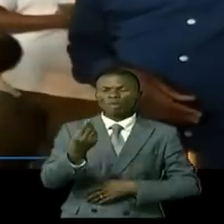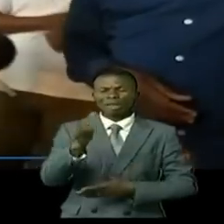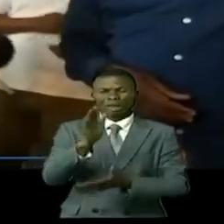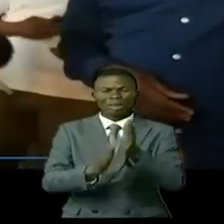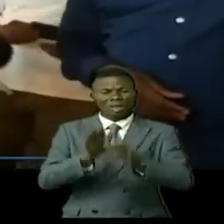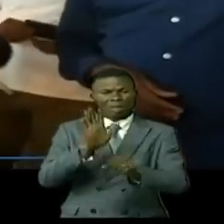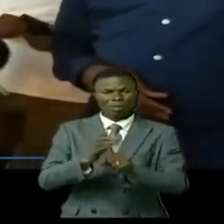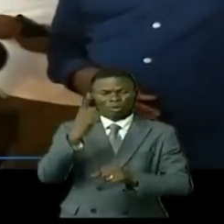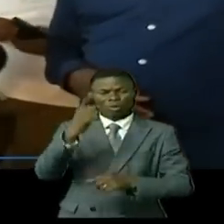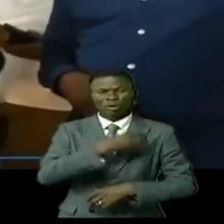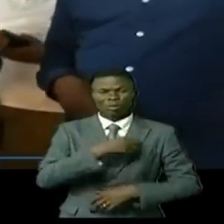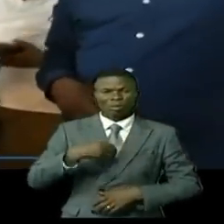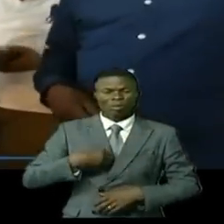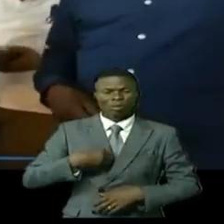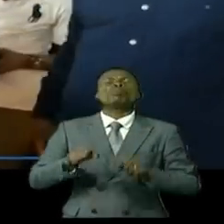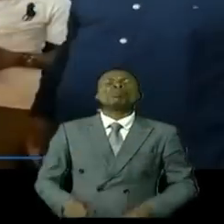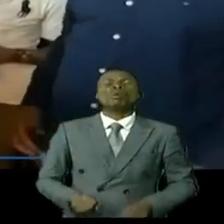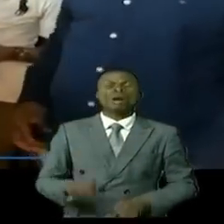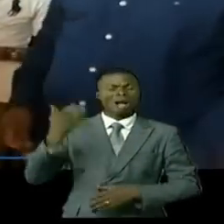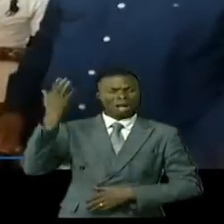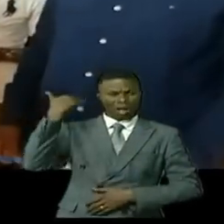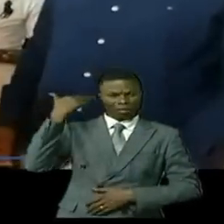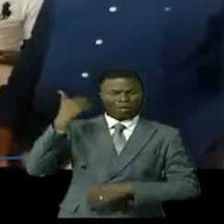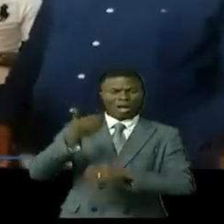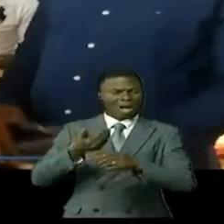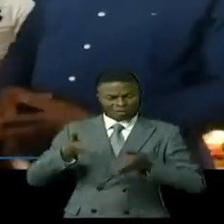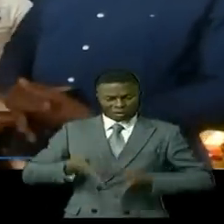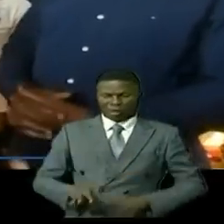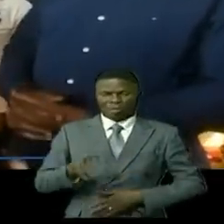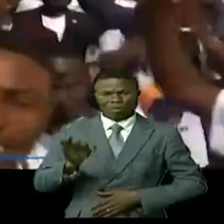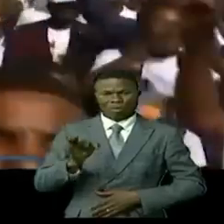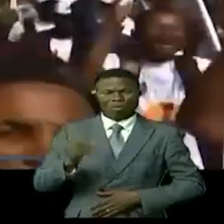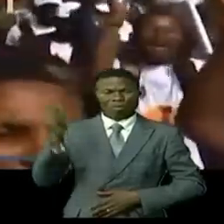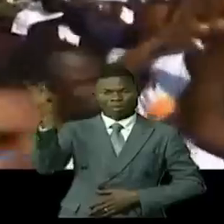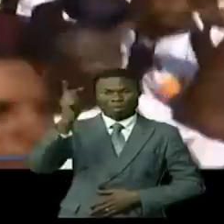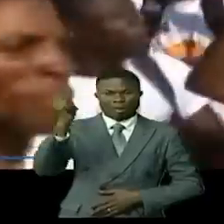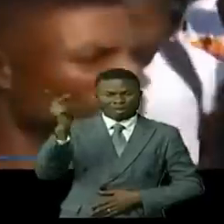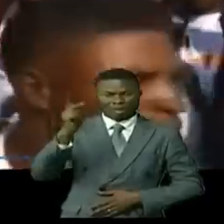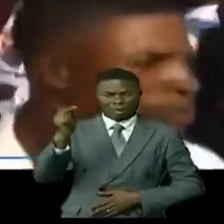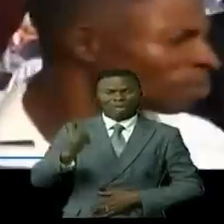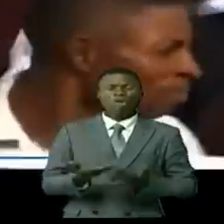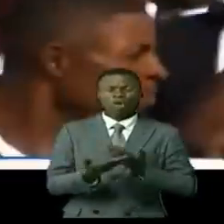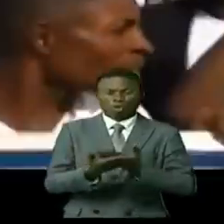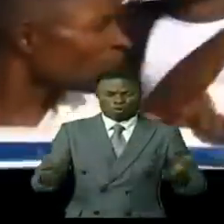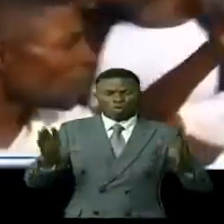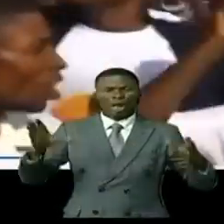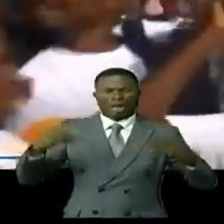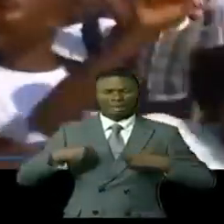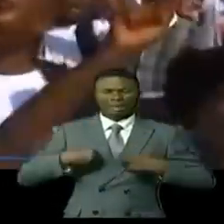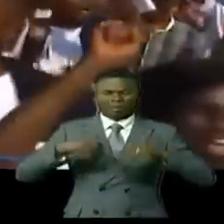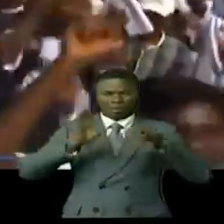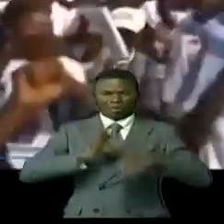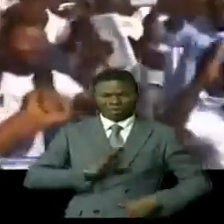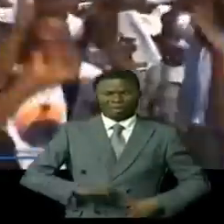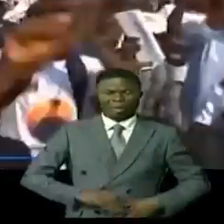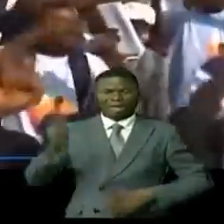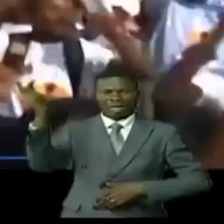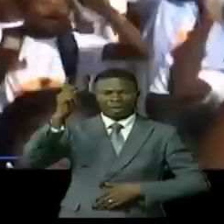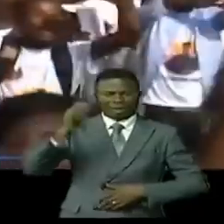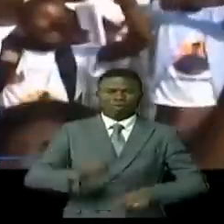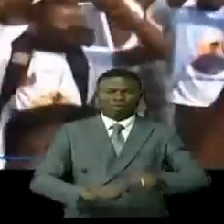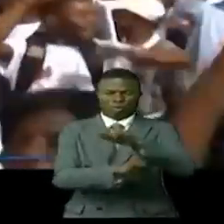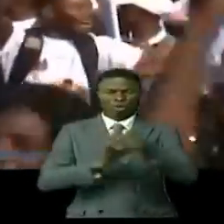elles avait perdu son mari peu son accouchement. Kikwit a dit oui au président de la République. Kikwit est